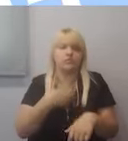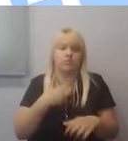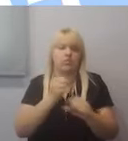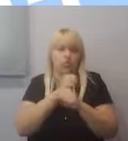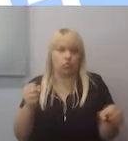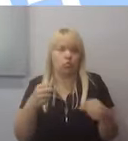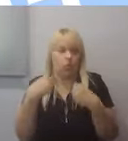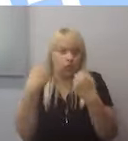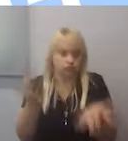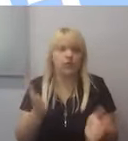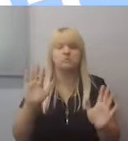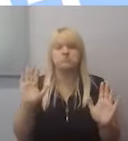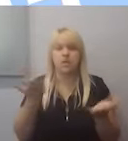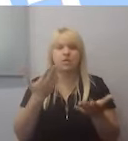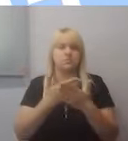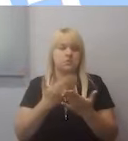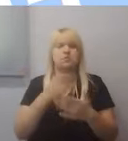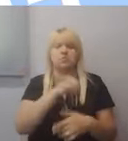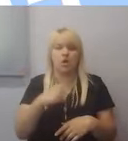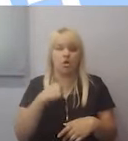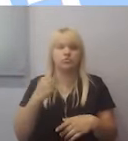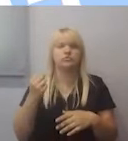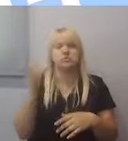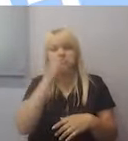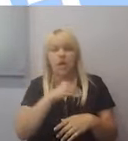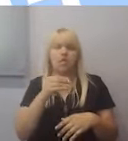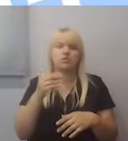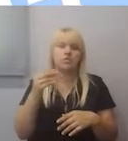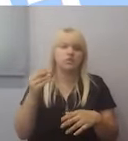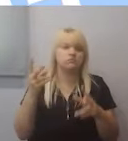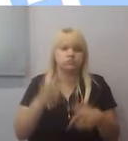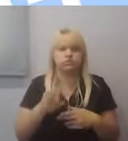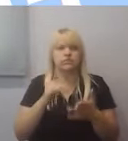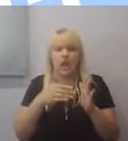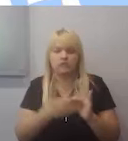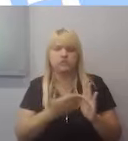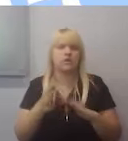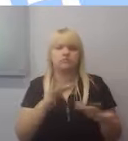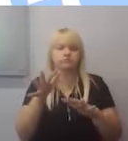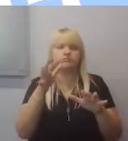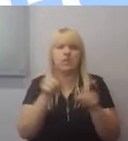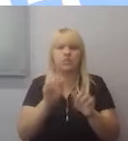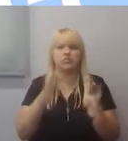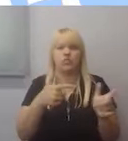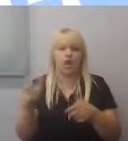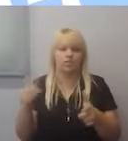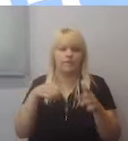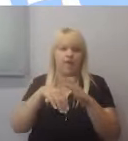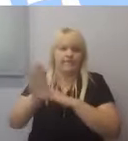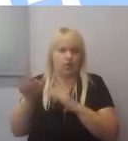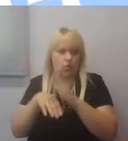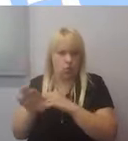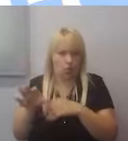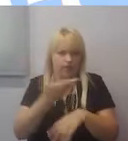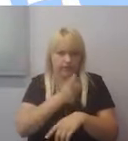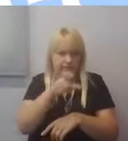spēj pašiem darboties tādos ekstrēmāos apstākļos gan arī uzņemt kaut kādas pārvietotas personas būt gataviem arī evakuēt daļu no iedzīvotājiem un tai skaitā arī kaut